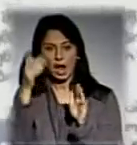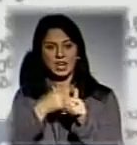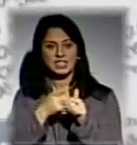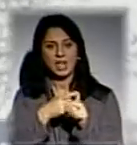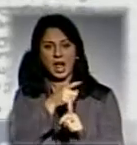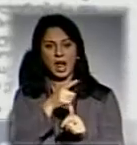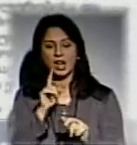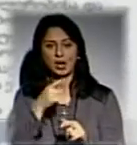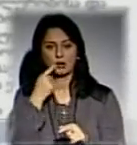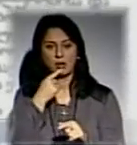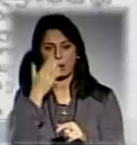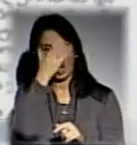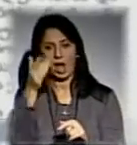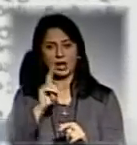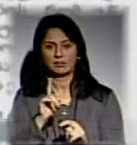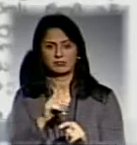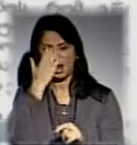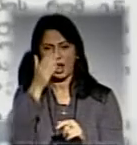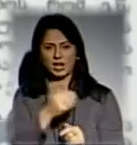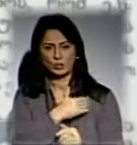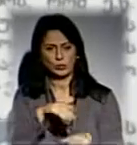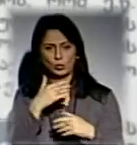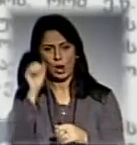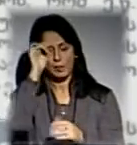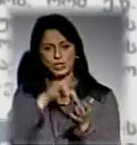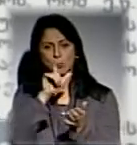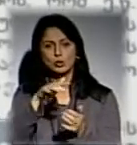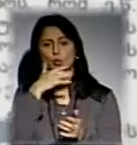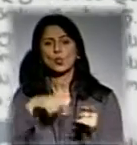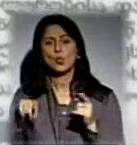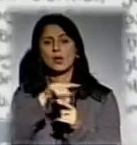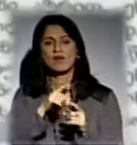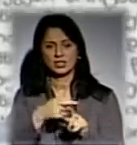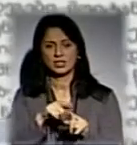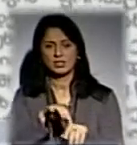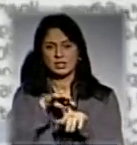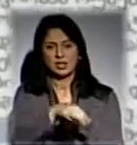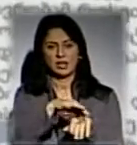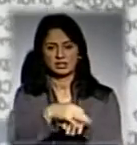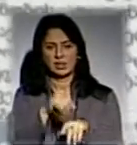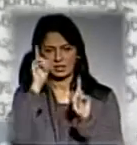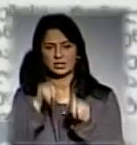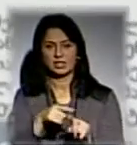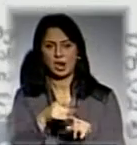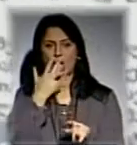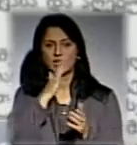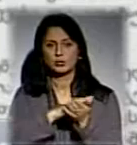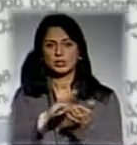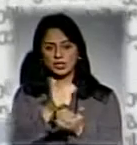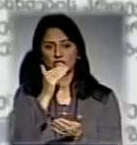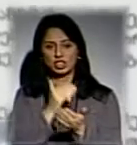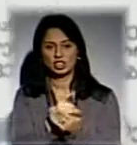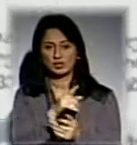სახელით საუბარი, ვინაიდან საყოველთაო ცნობილია, რომ აფხაზეთის მოსახლეობის უმრავლესობა ძალისმიერი მეთოდებით, მათ შორის ეთნიკური წმენდის